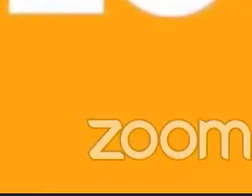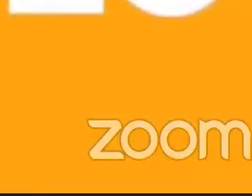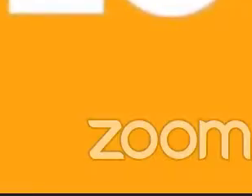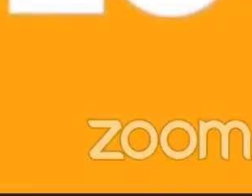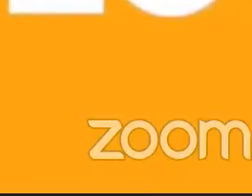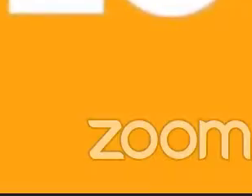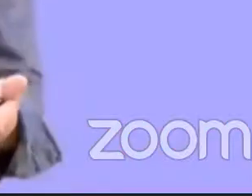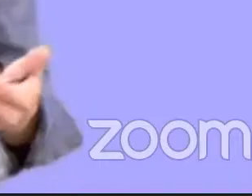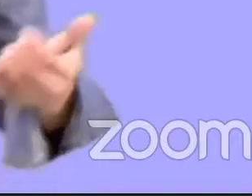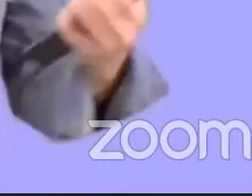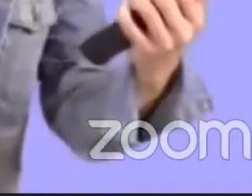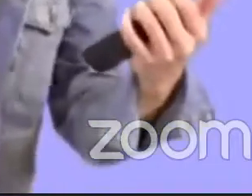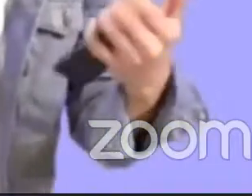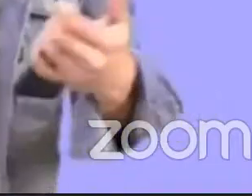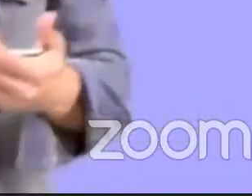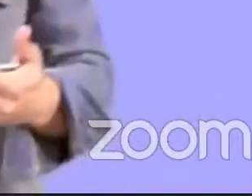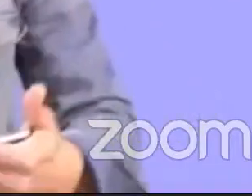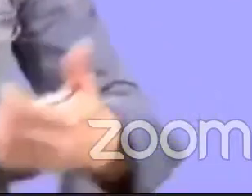Cek dulu.